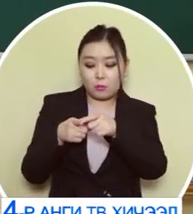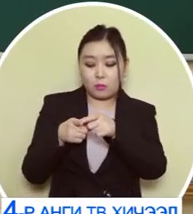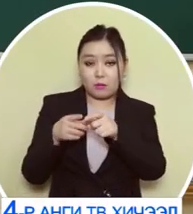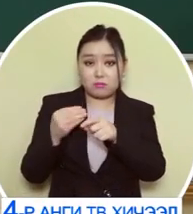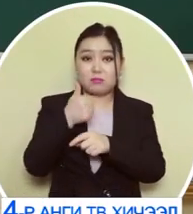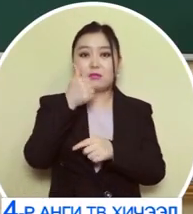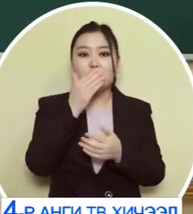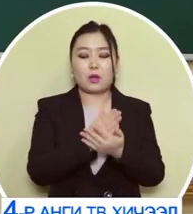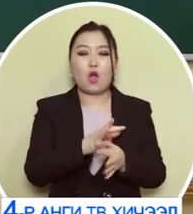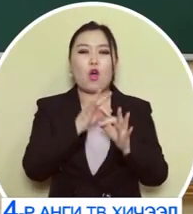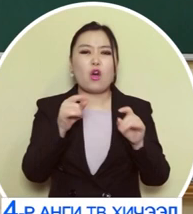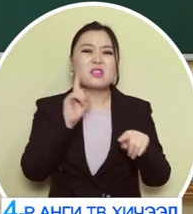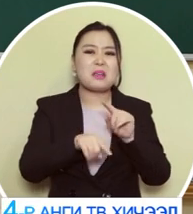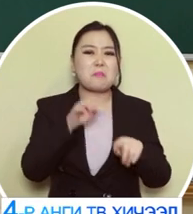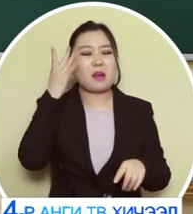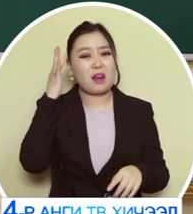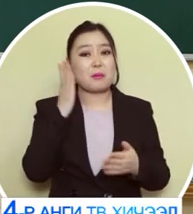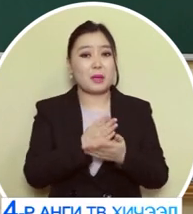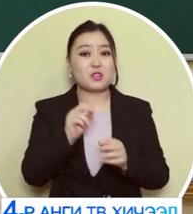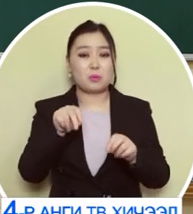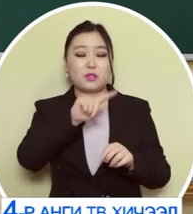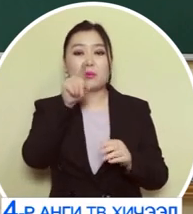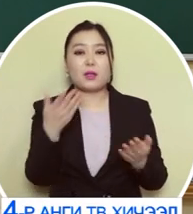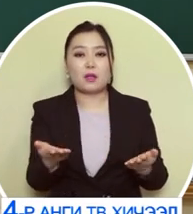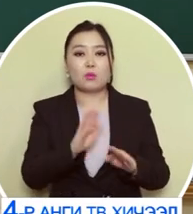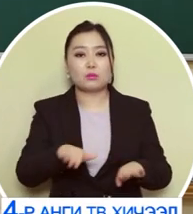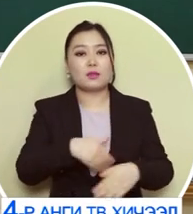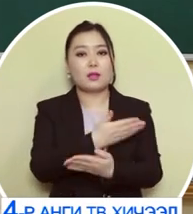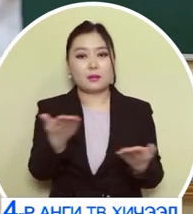Диод шамы жанды, басқа қандай әдіс болуы мүмкін?